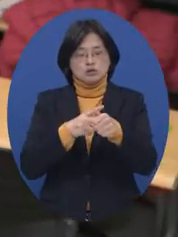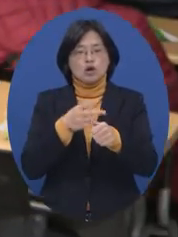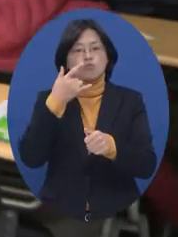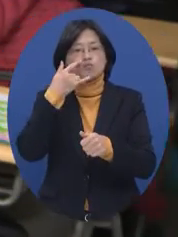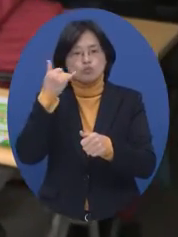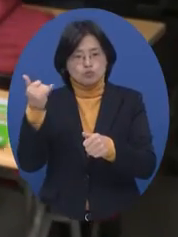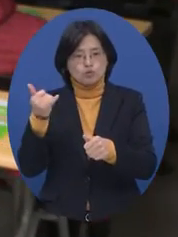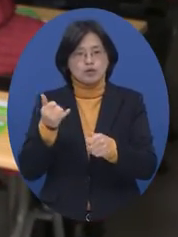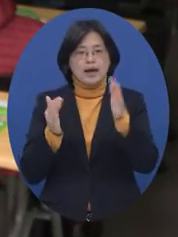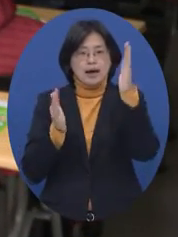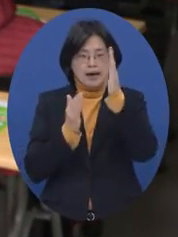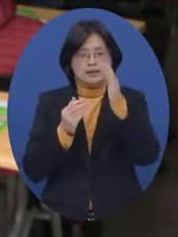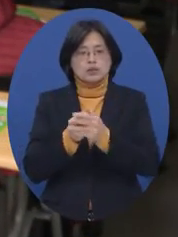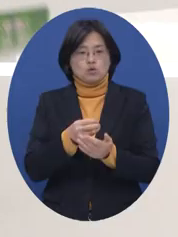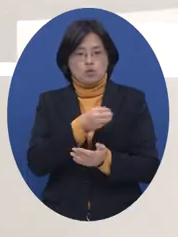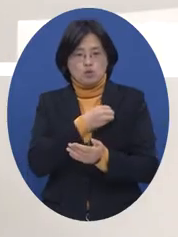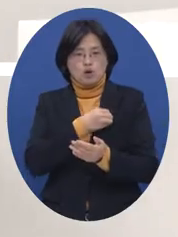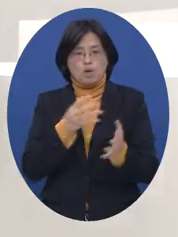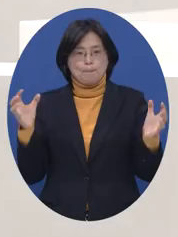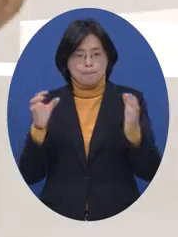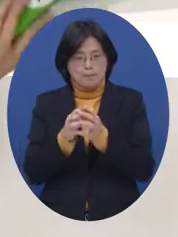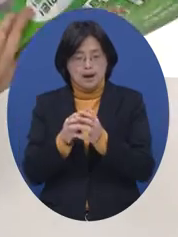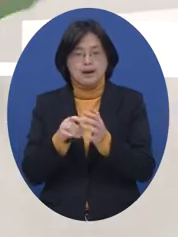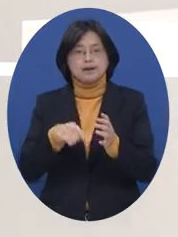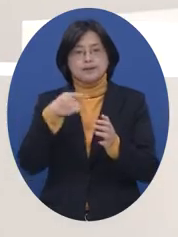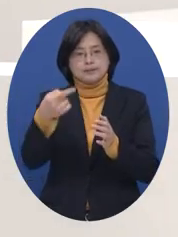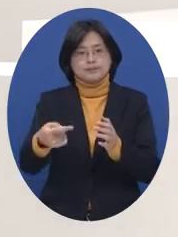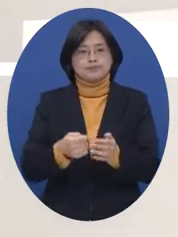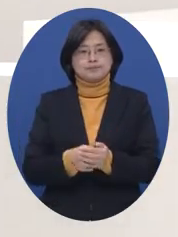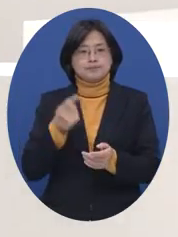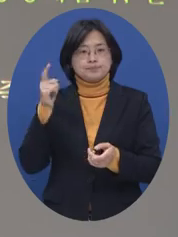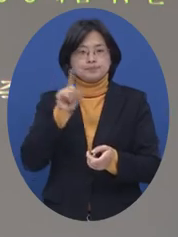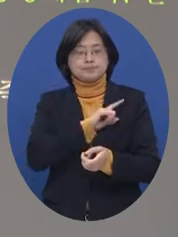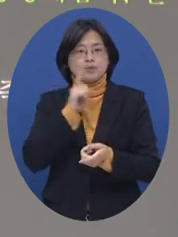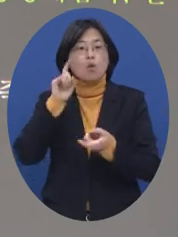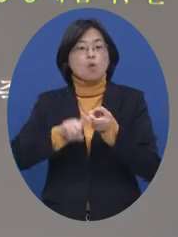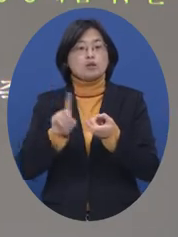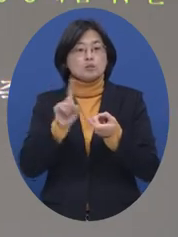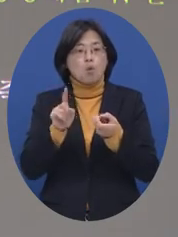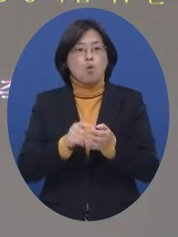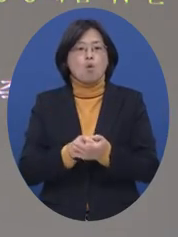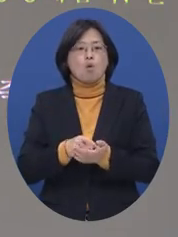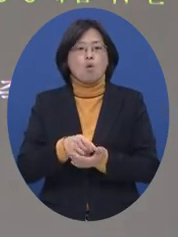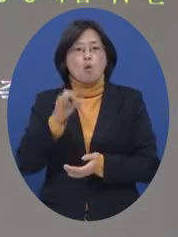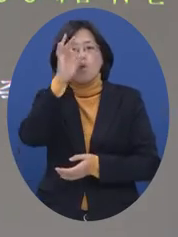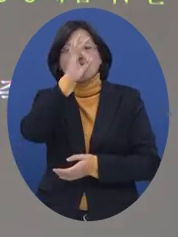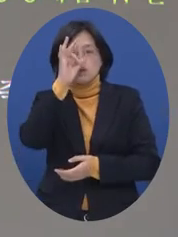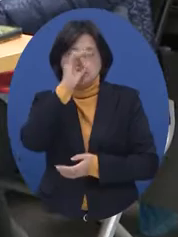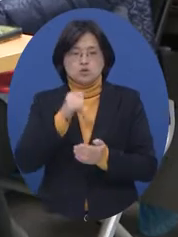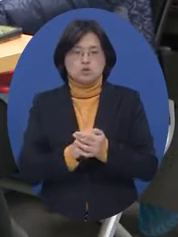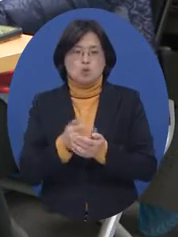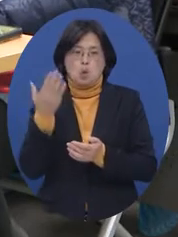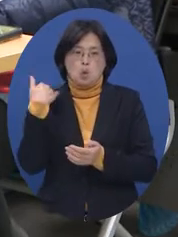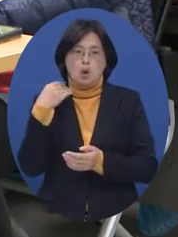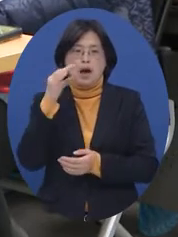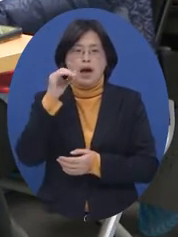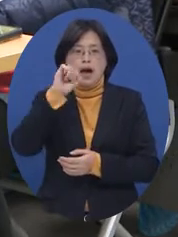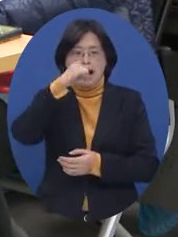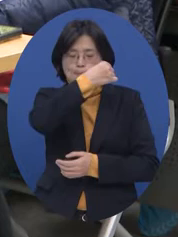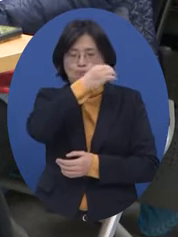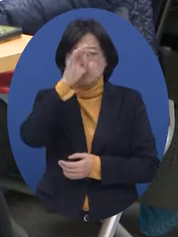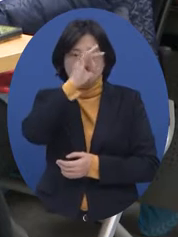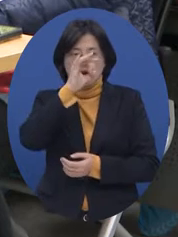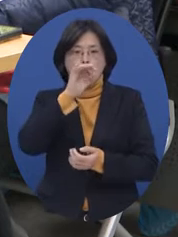학생, 소비자 모임 회원 등으로 구성된 체험단에 가장 큰 관심을 끈건 돼지고기. 최근 발병한 아프리카 돼지 열병